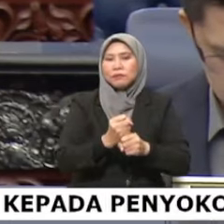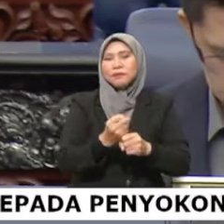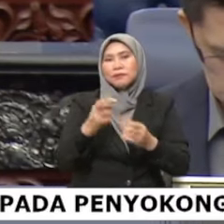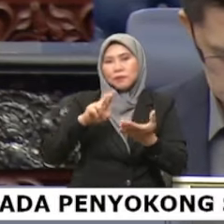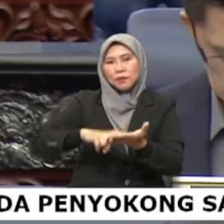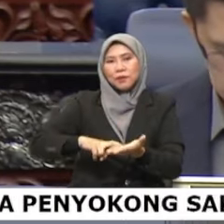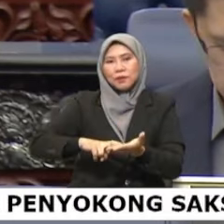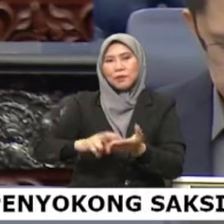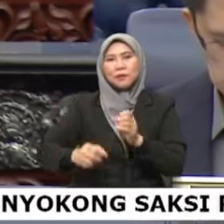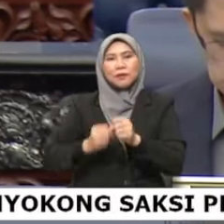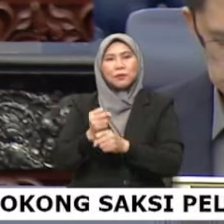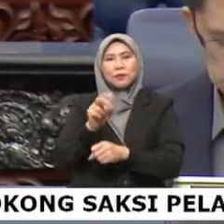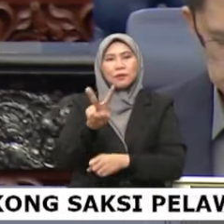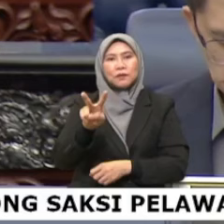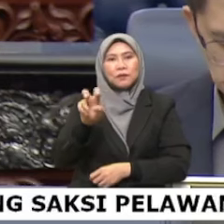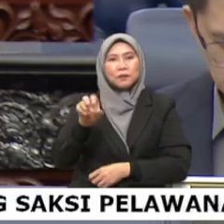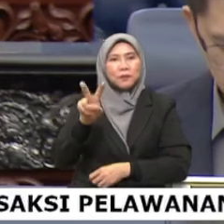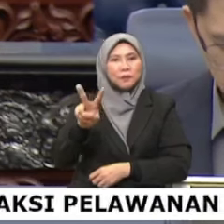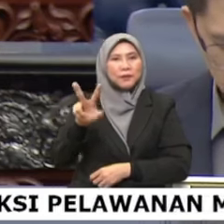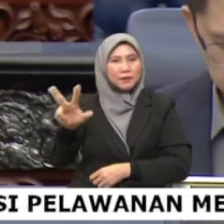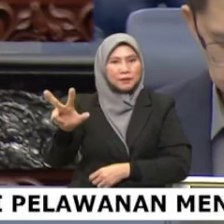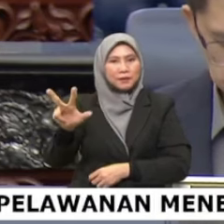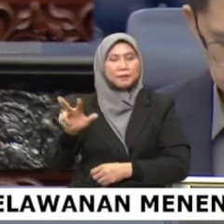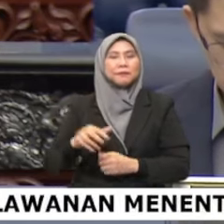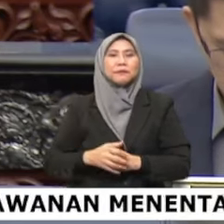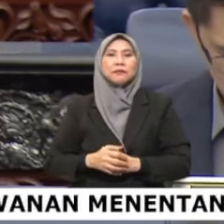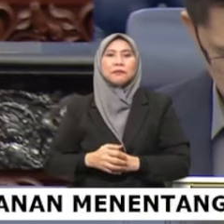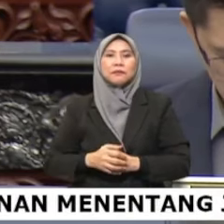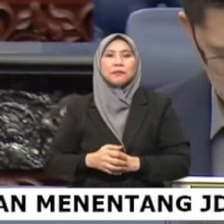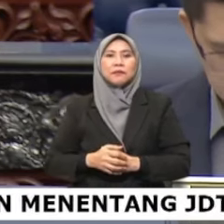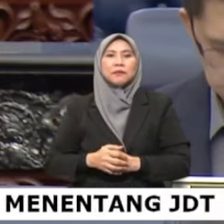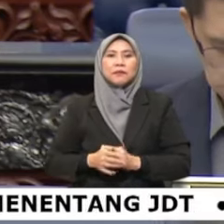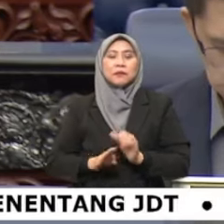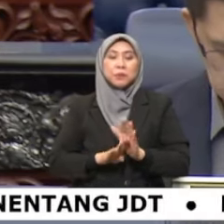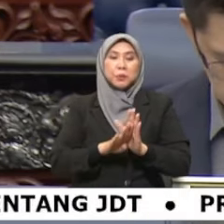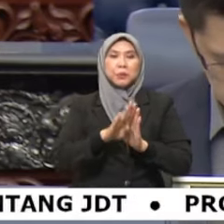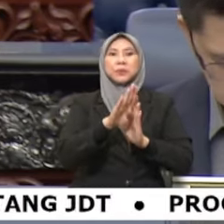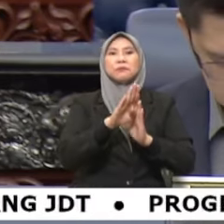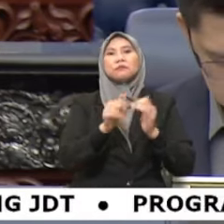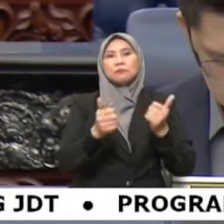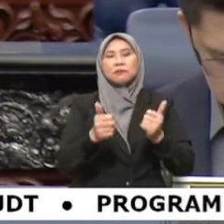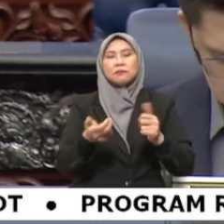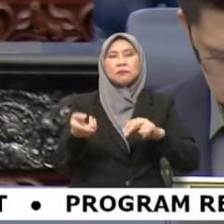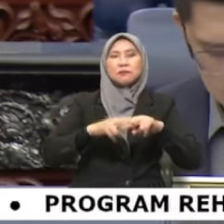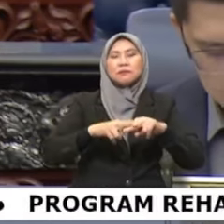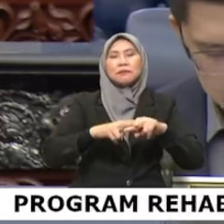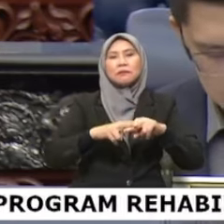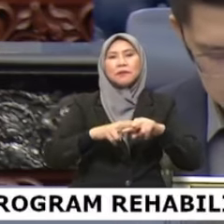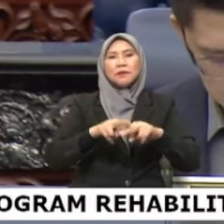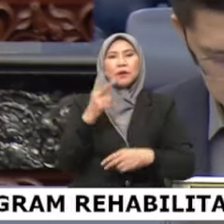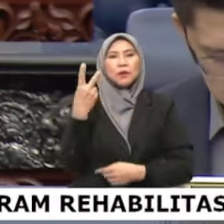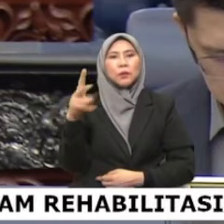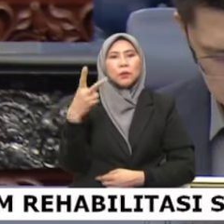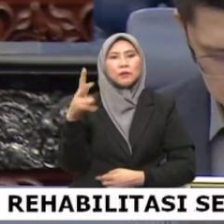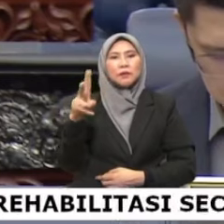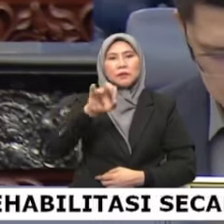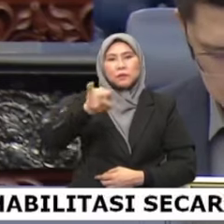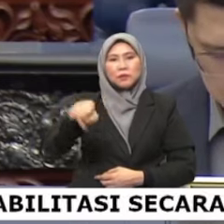direkodkan pada tahun 2023 peningkatan yang sangat meyakinkan iaitu sebanyak